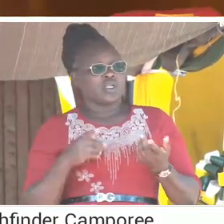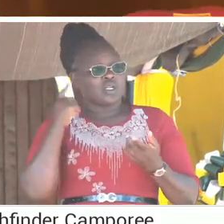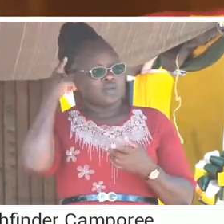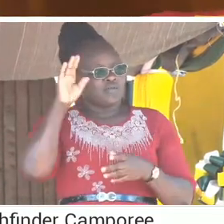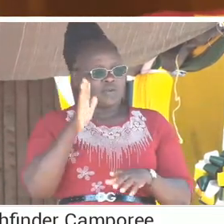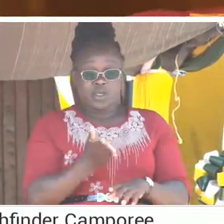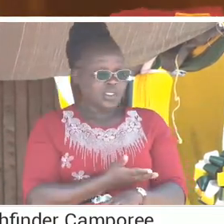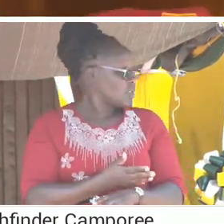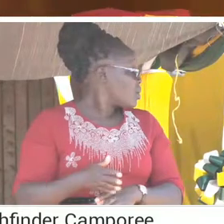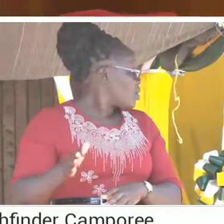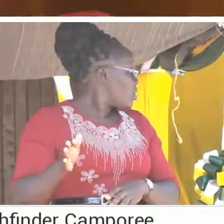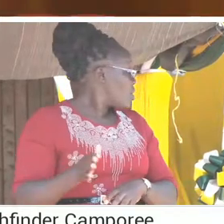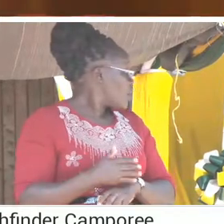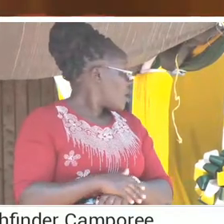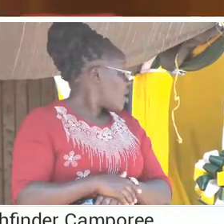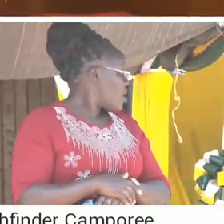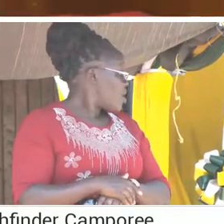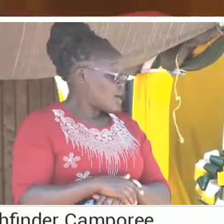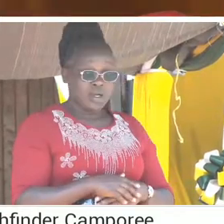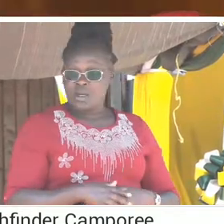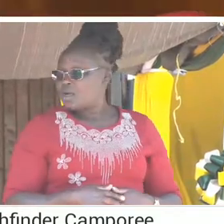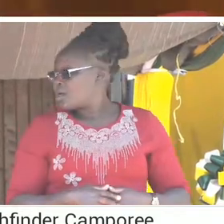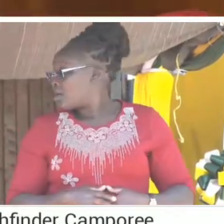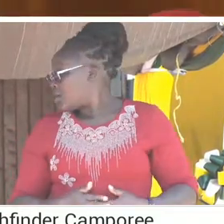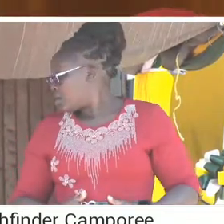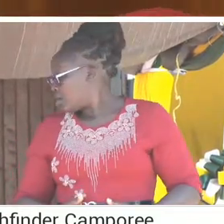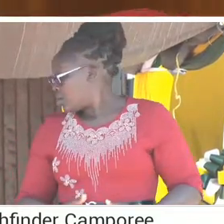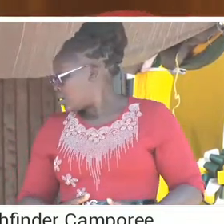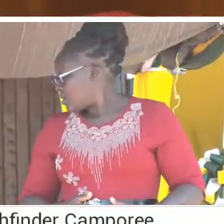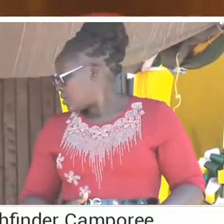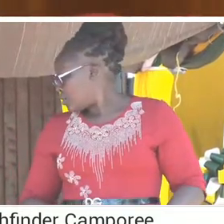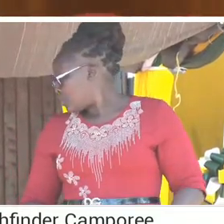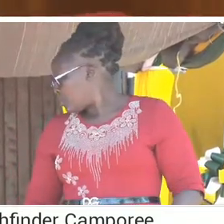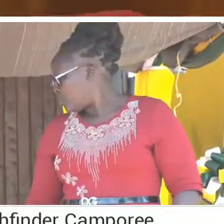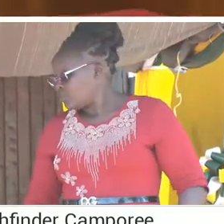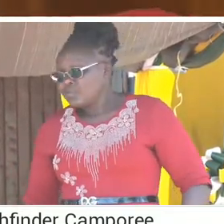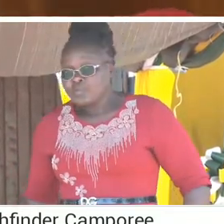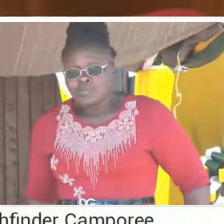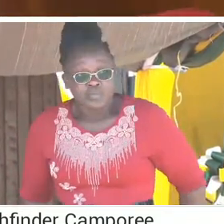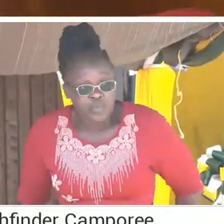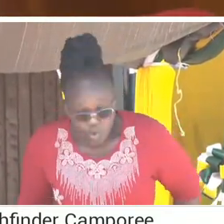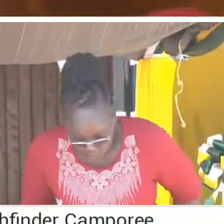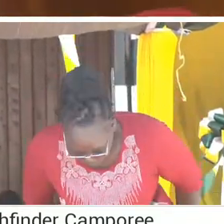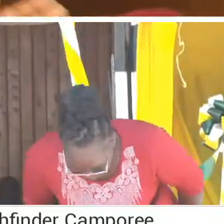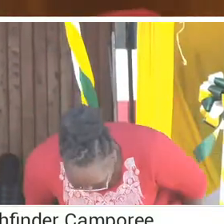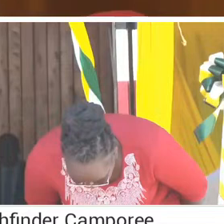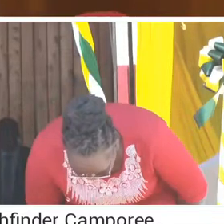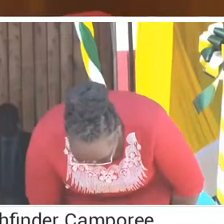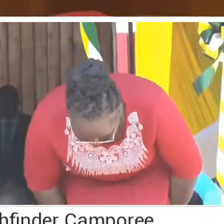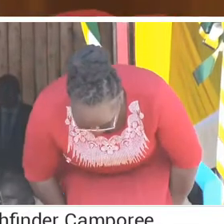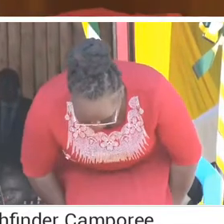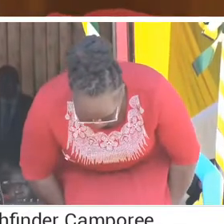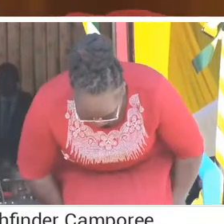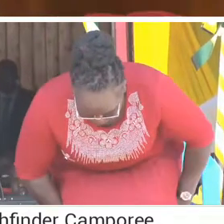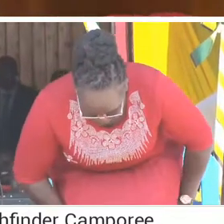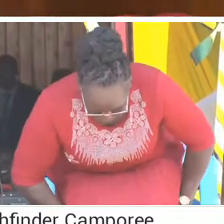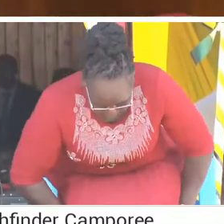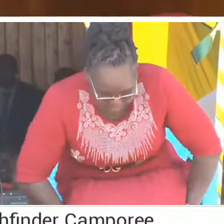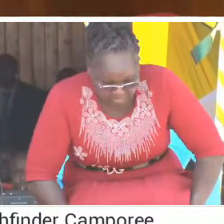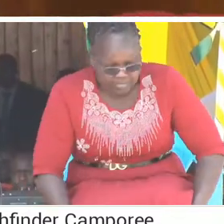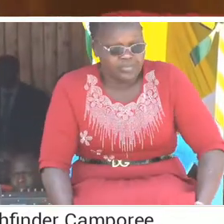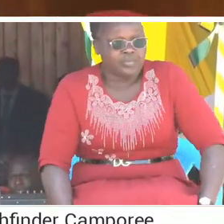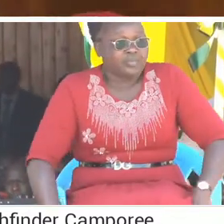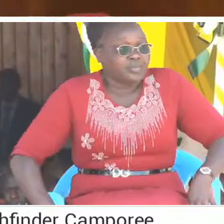Olesos Hills, samahani. Olesos Hills, Naomba muweze kuja hapa mbio